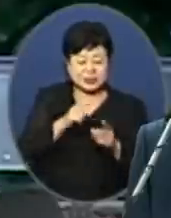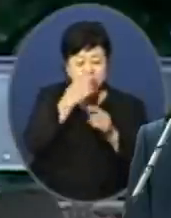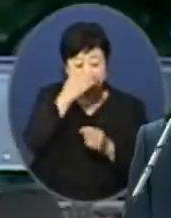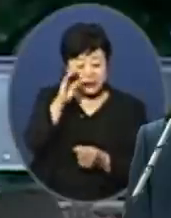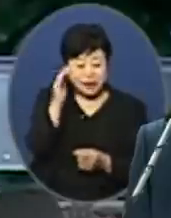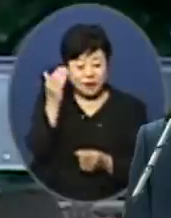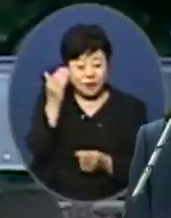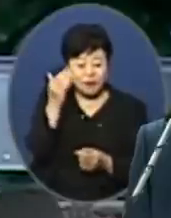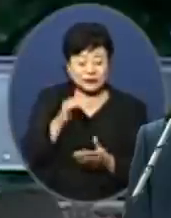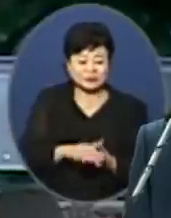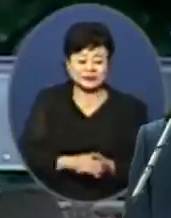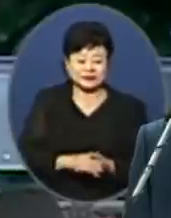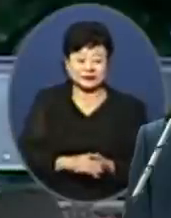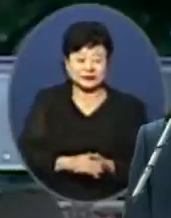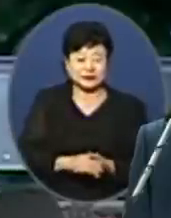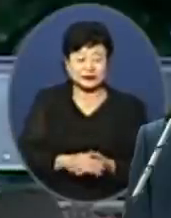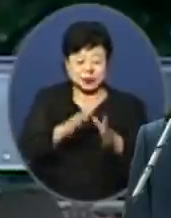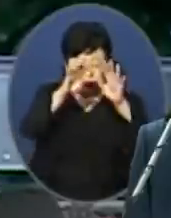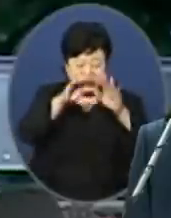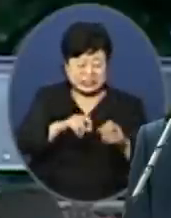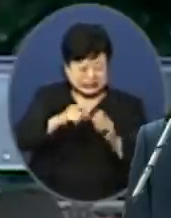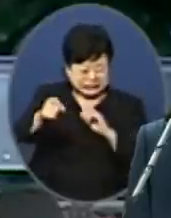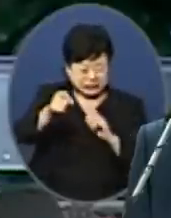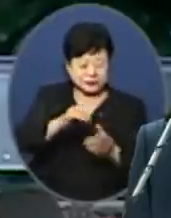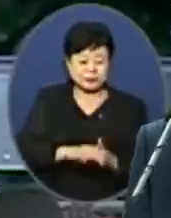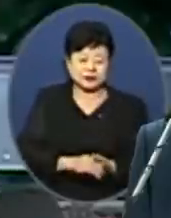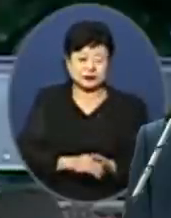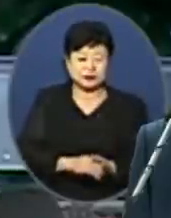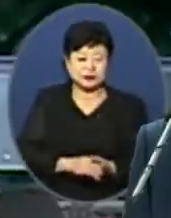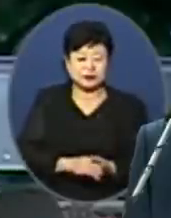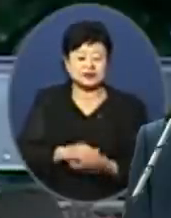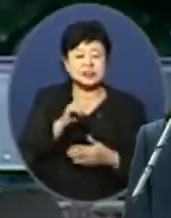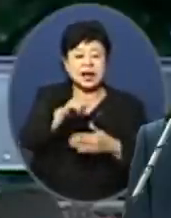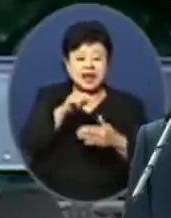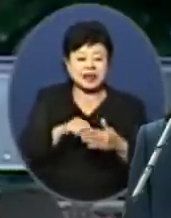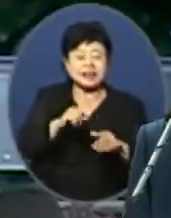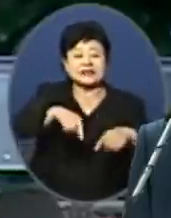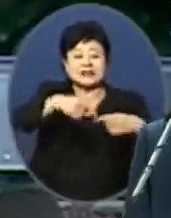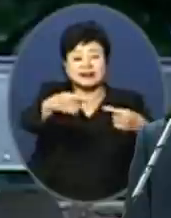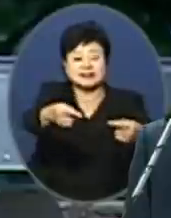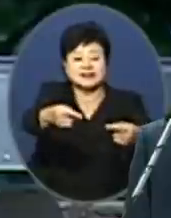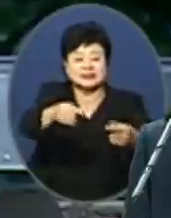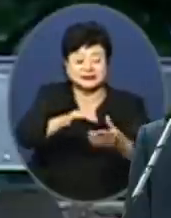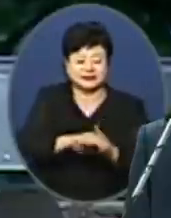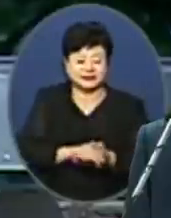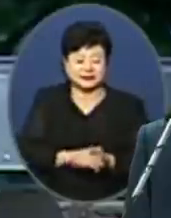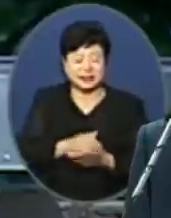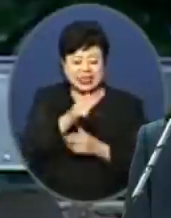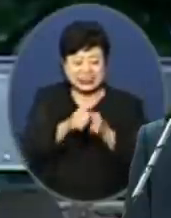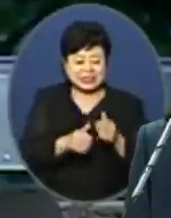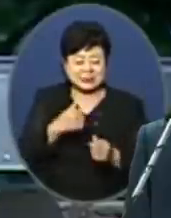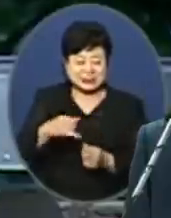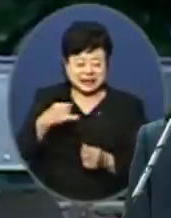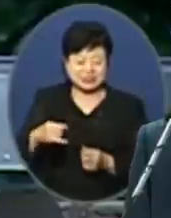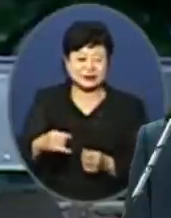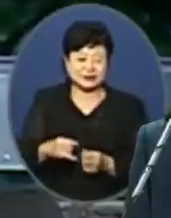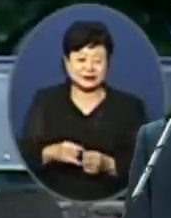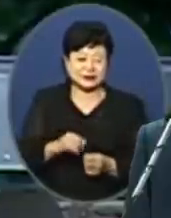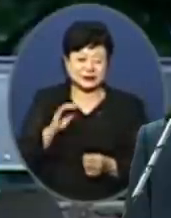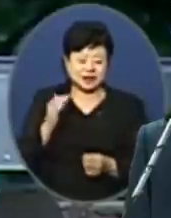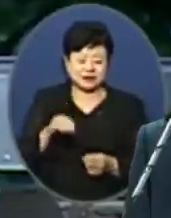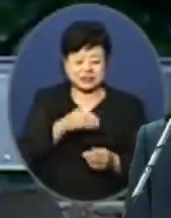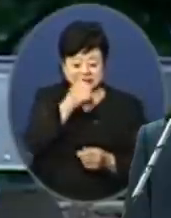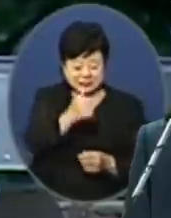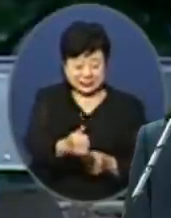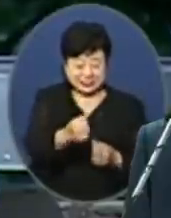되고 휘장이 찢어졌으므로 우리는 그 휘장 안에서 이제 들어가서 하나님 자녀로서 왕같은